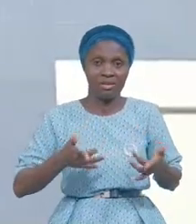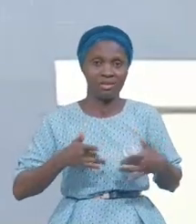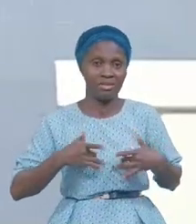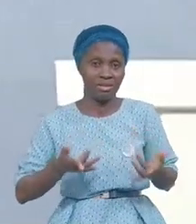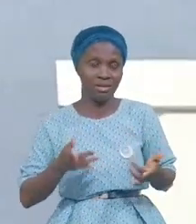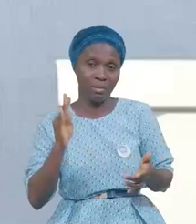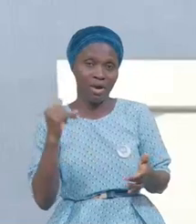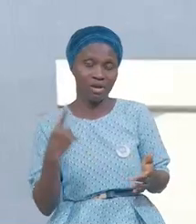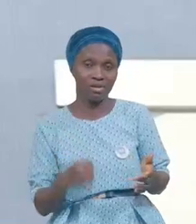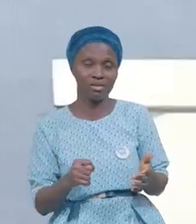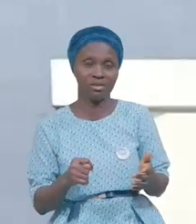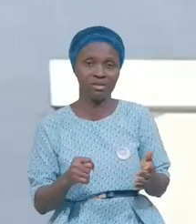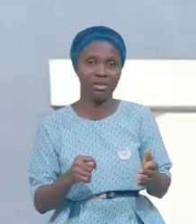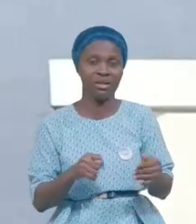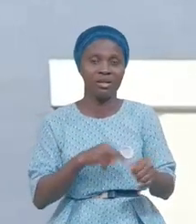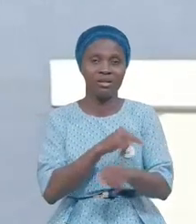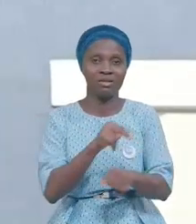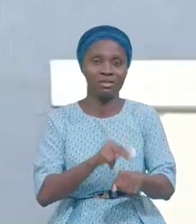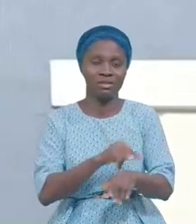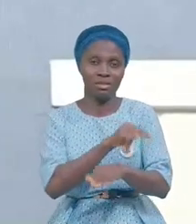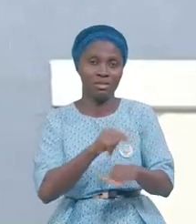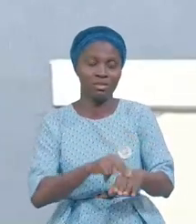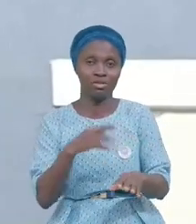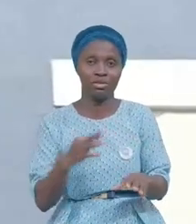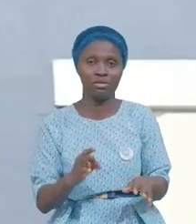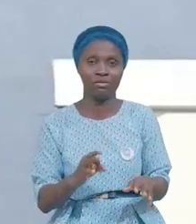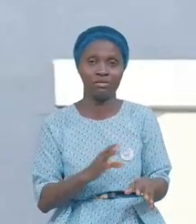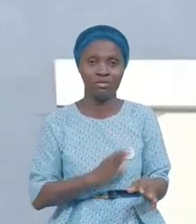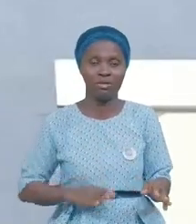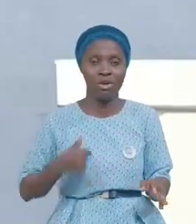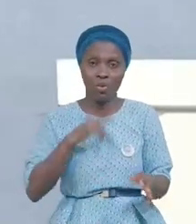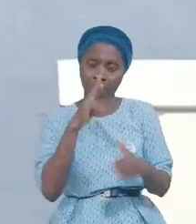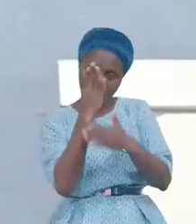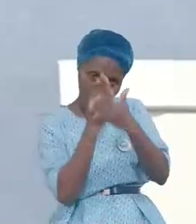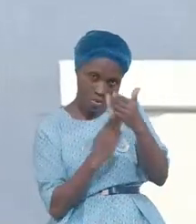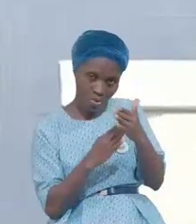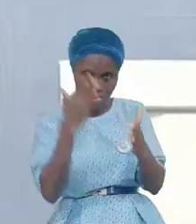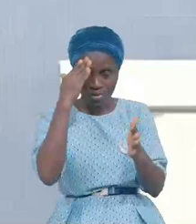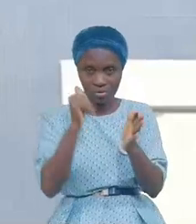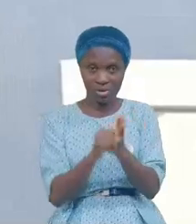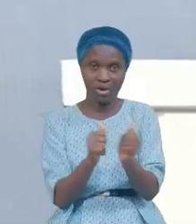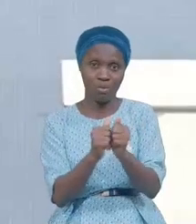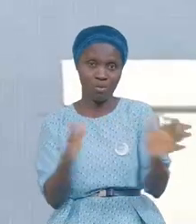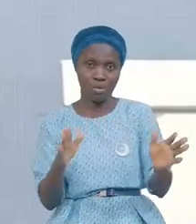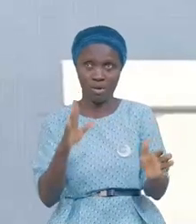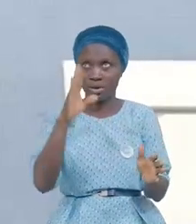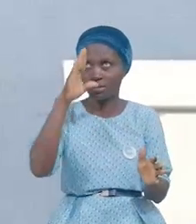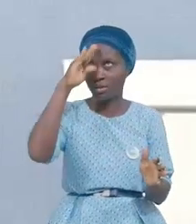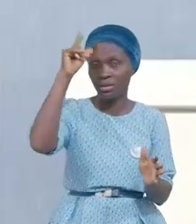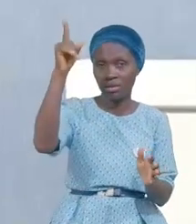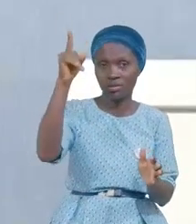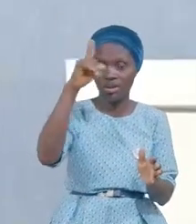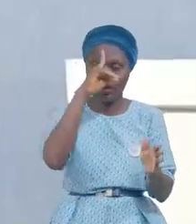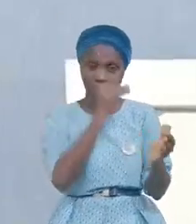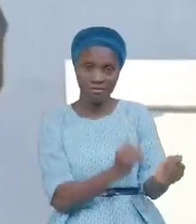humbles et nous nous comportons bien sans savoir que sans lui, la foi en lui, la connexion à lui,